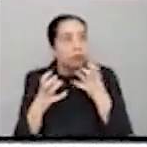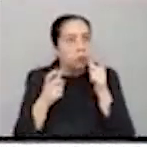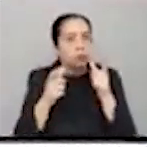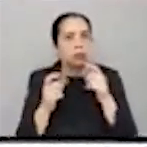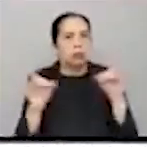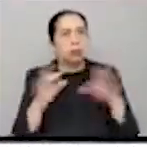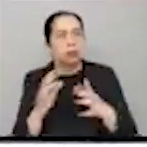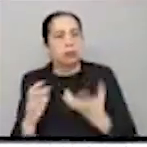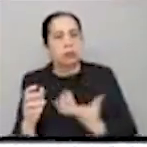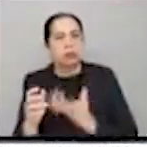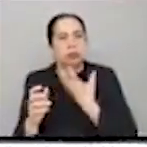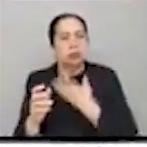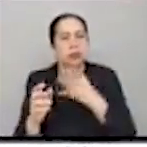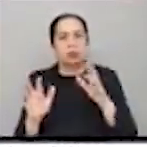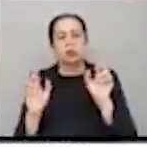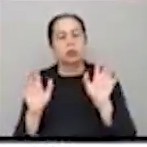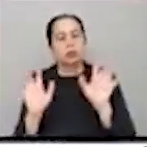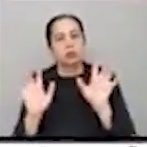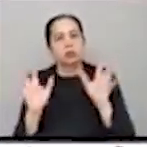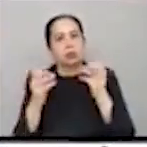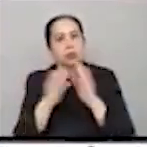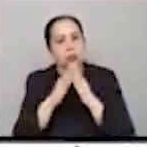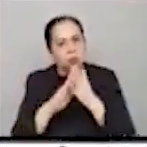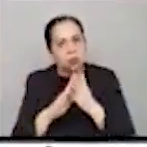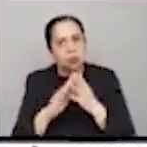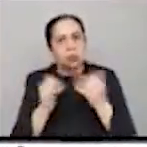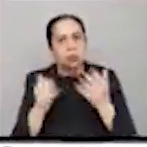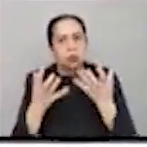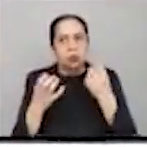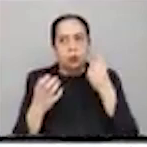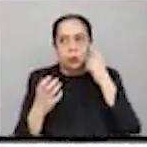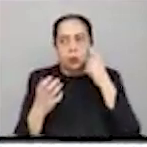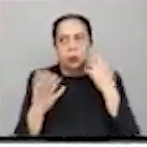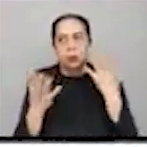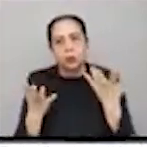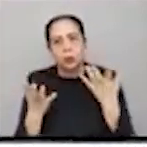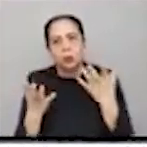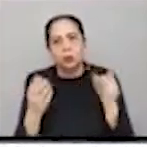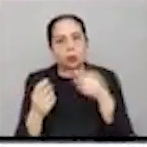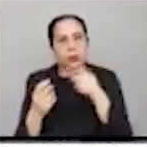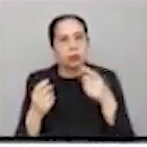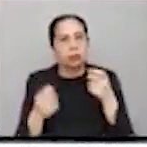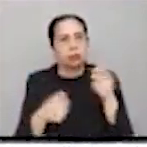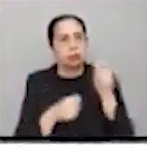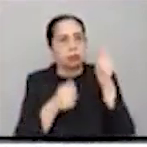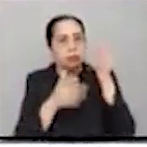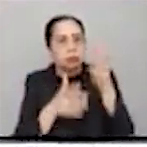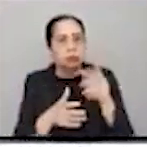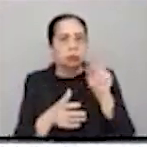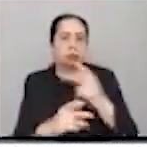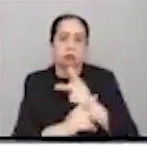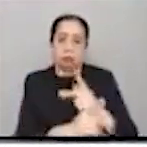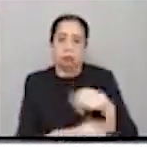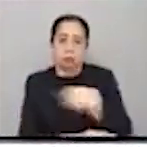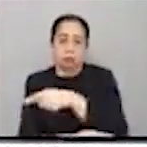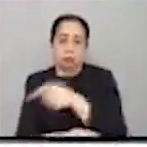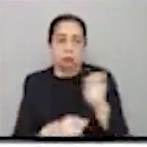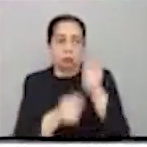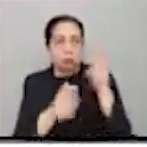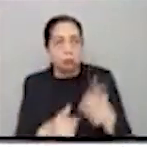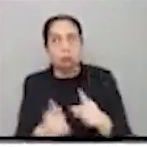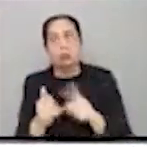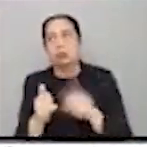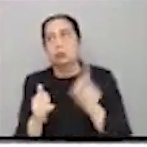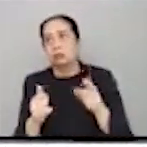That's not what you want. Ang iniisip ko lang, yung ating mga fishermen kailangan maprotektan, kailangan